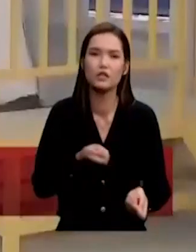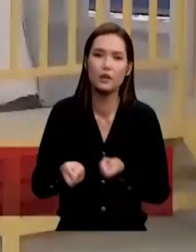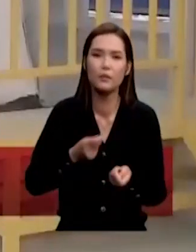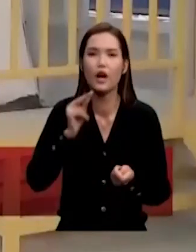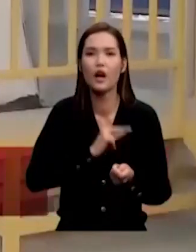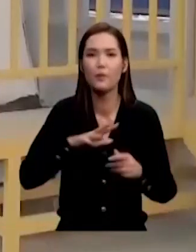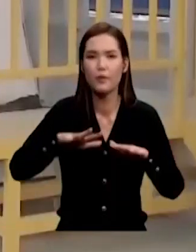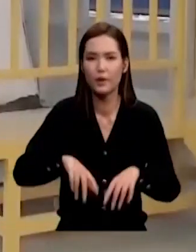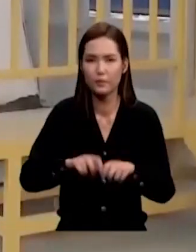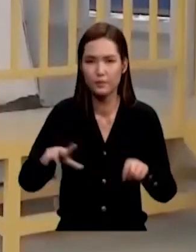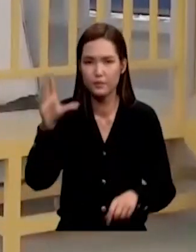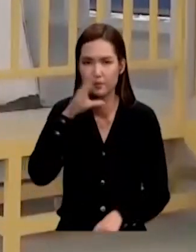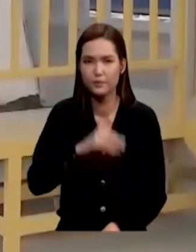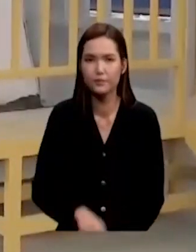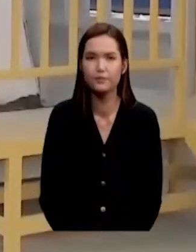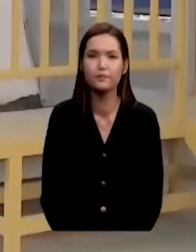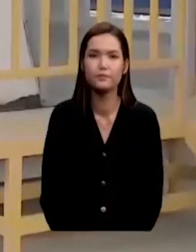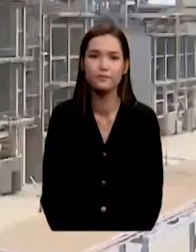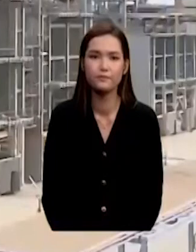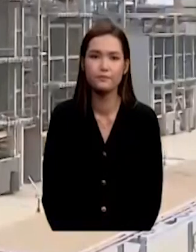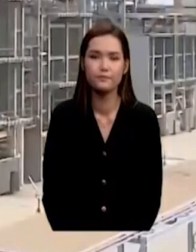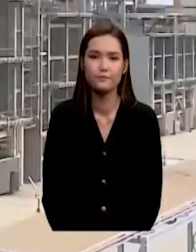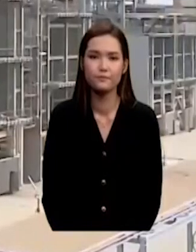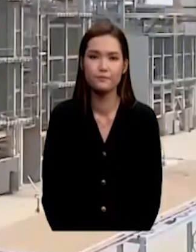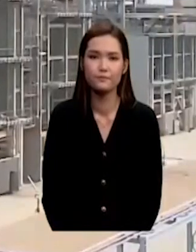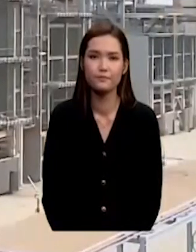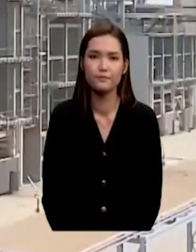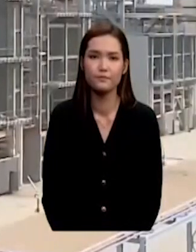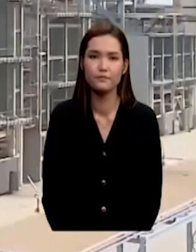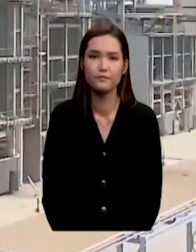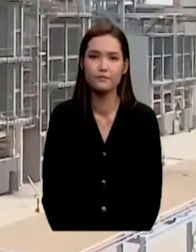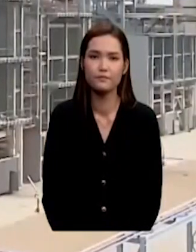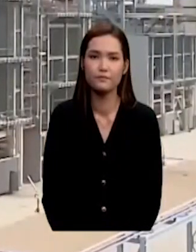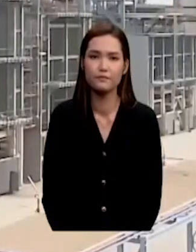рабочими местами. Бота Ибрагимова, Ерлан Сарманов, Амир Ибатов, Атамикен Бизнес.